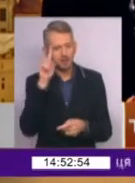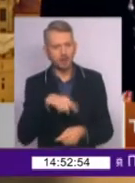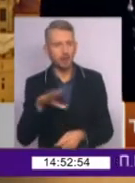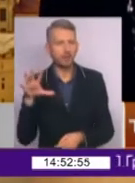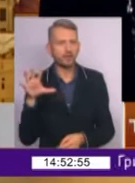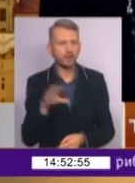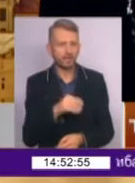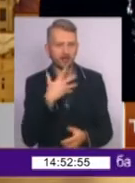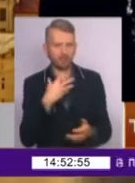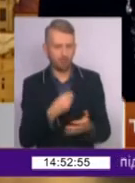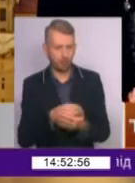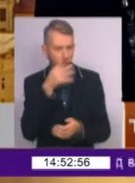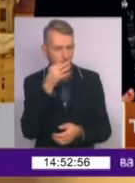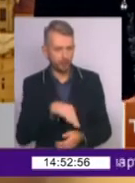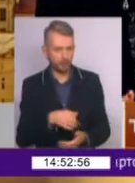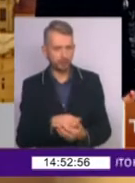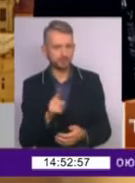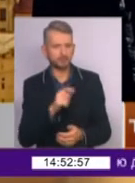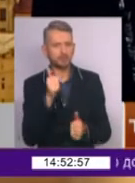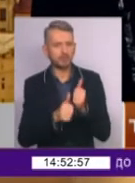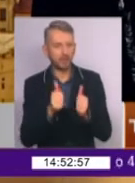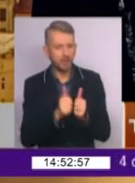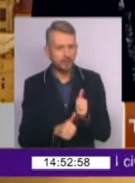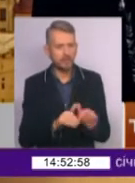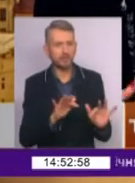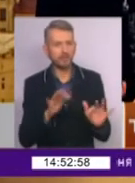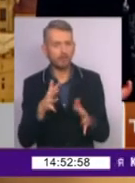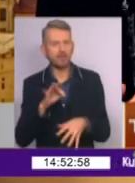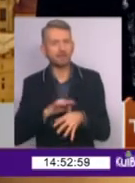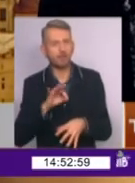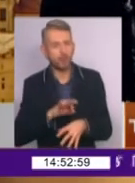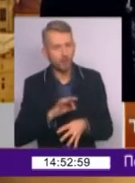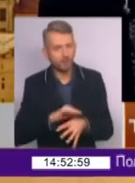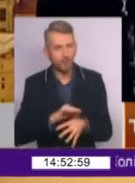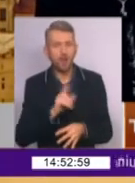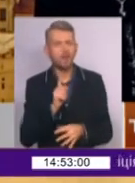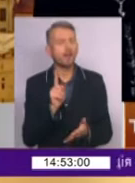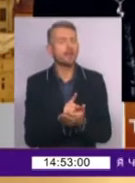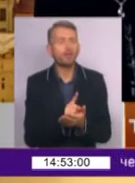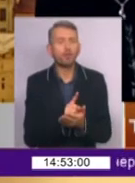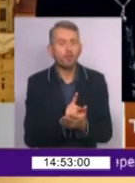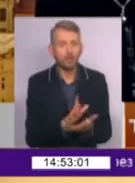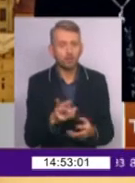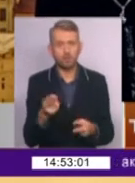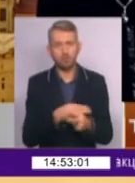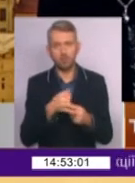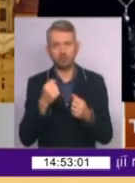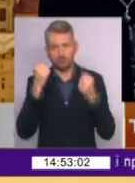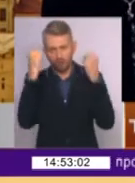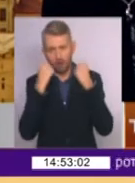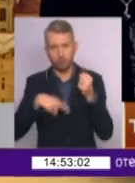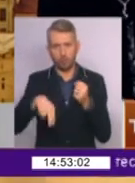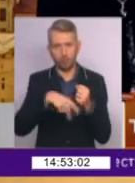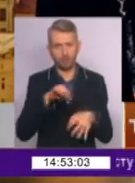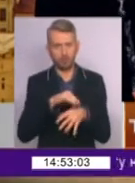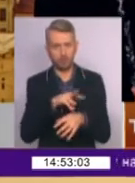з свого власного досвіду, що частіше все-таки відбувається захворювання, але не обов'язково без шапки ходити і захворієш на менінгіт.